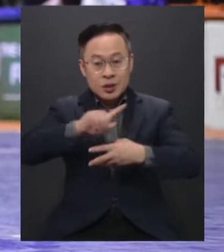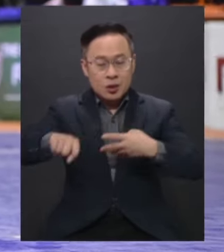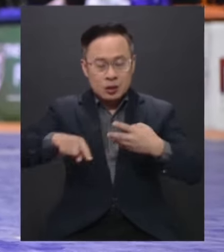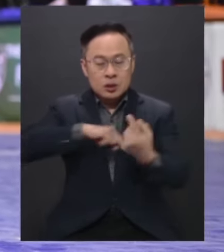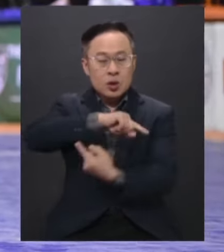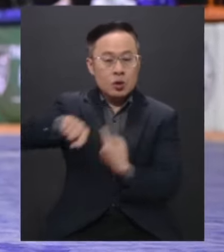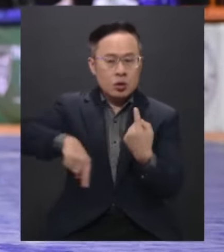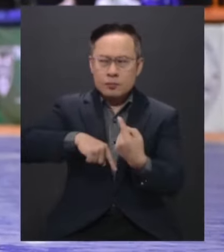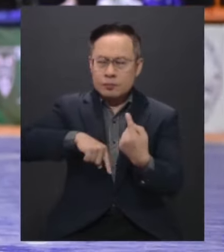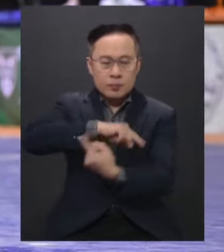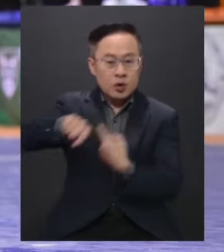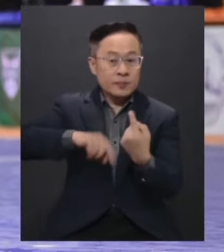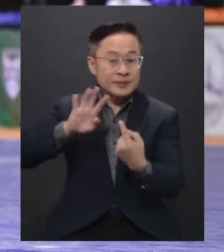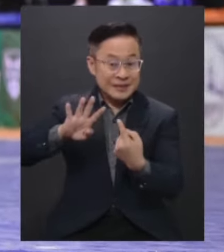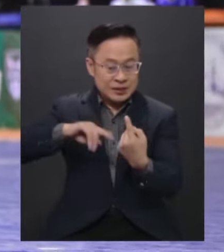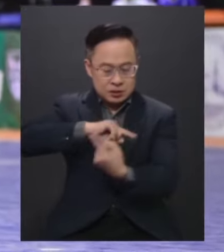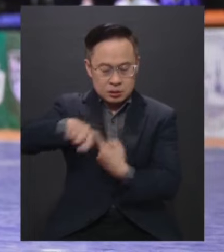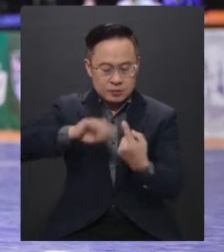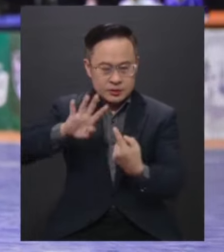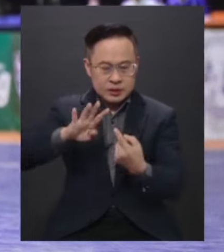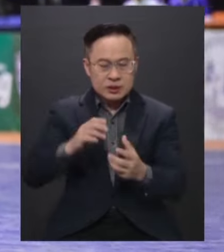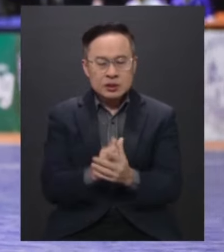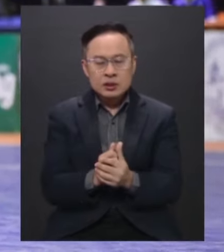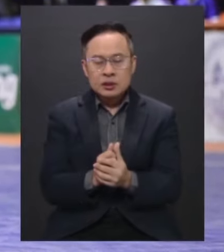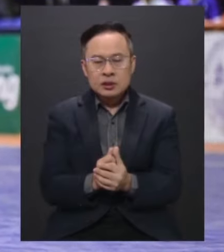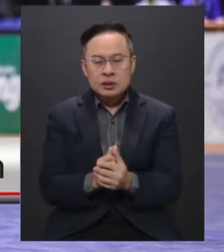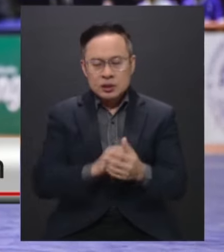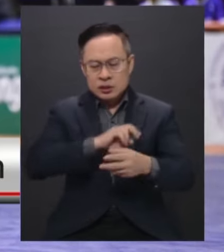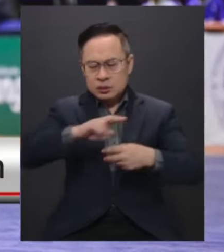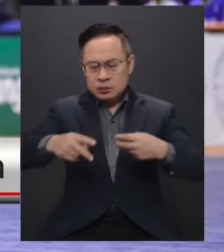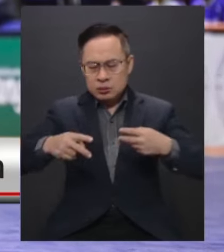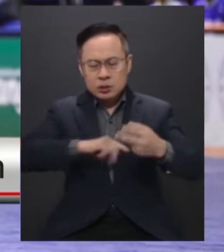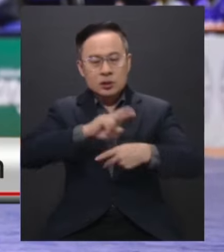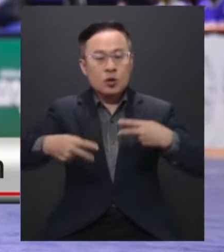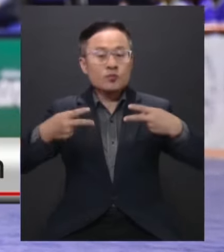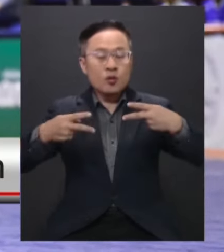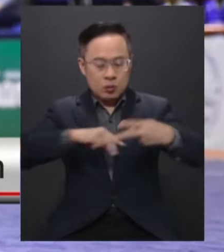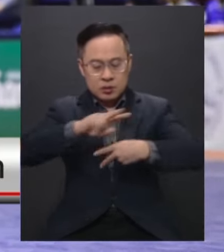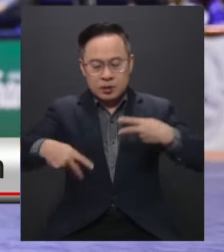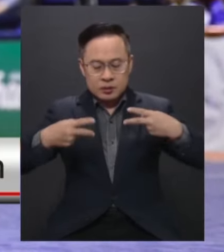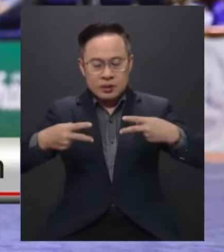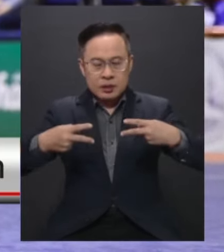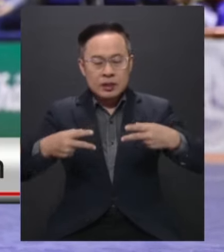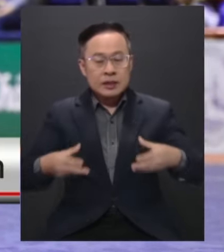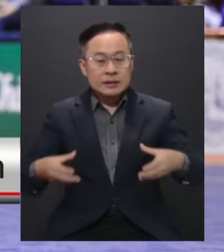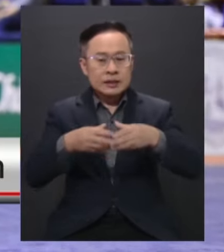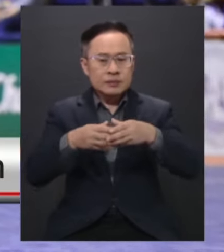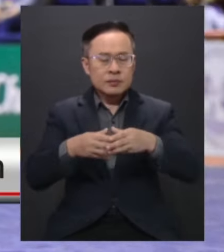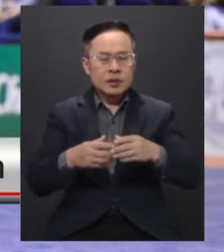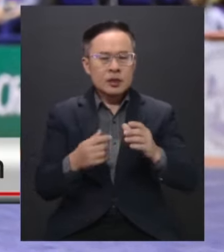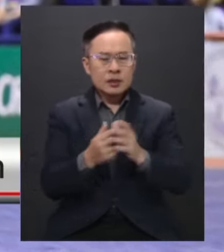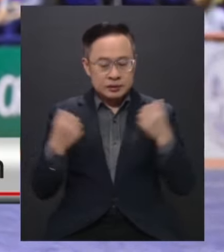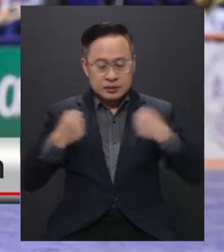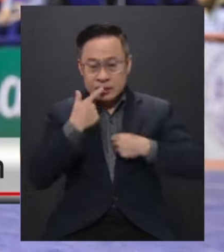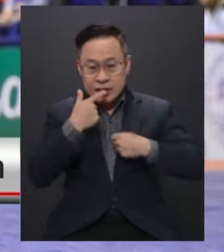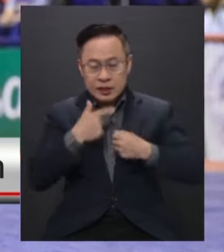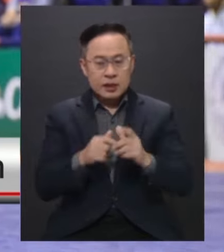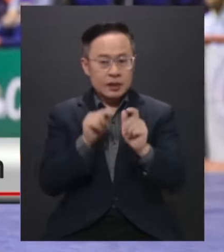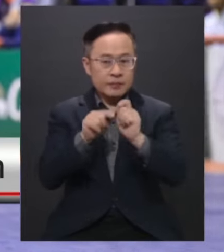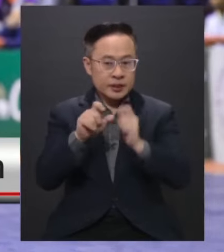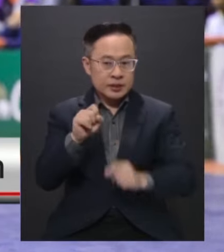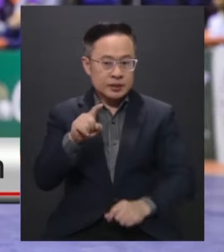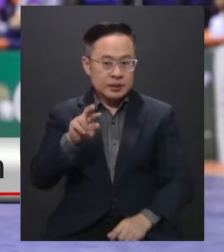สเตเดียมค่ะโดยเกมนี้เป็นการแข่งขันในรอบรองชนะเลิศระหว่าง yfaศรีราชาในชุดสีแดงลง